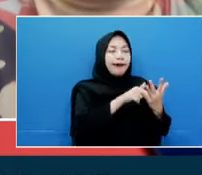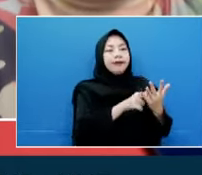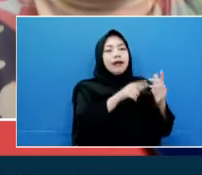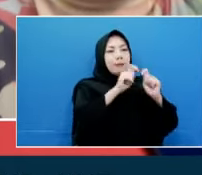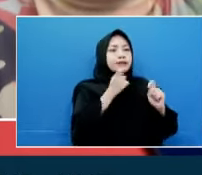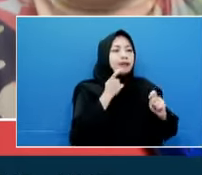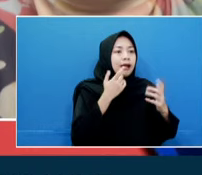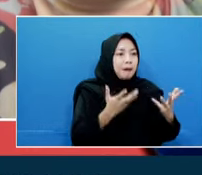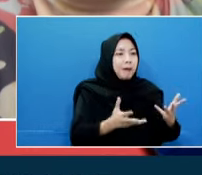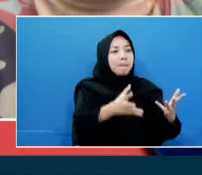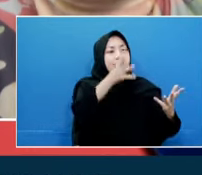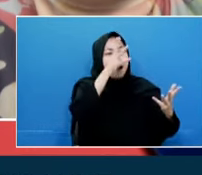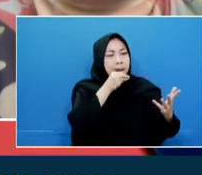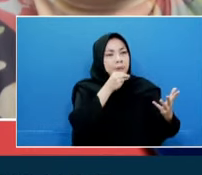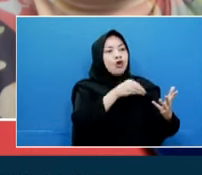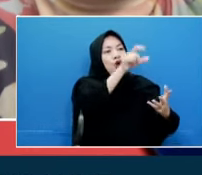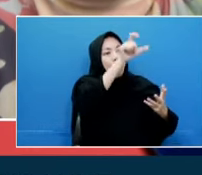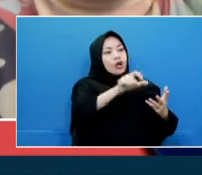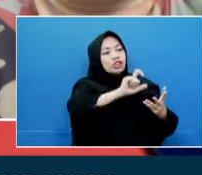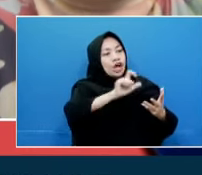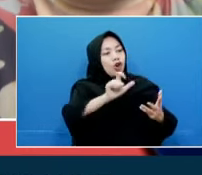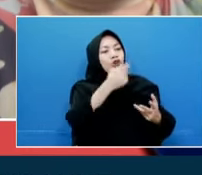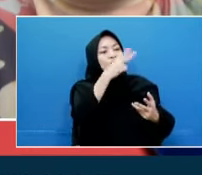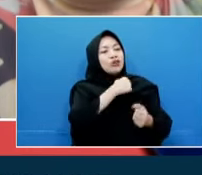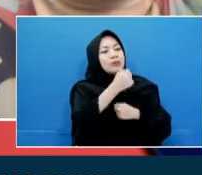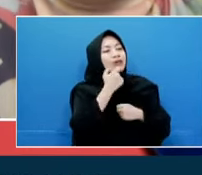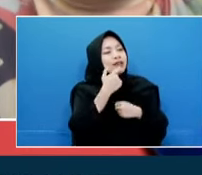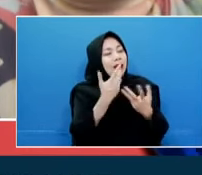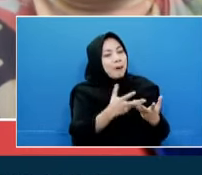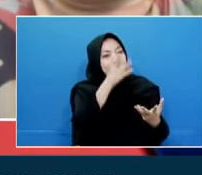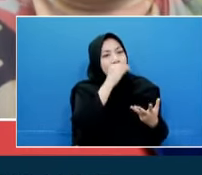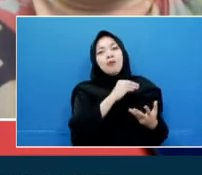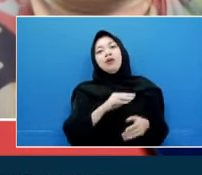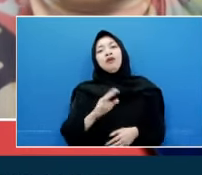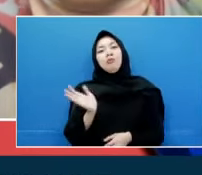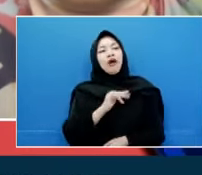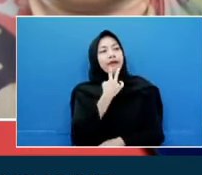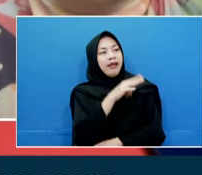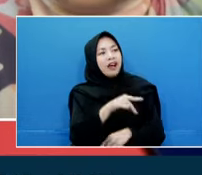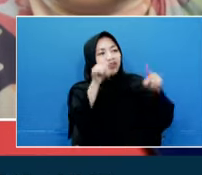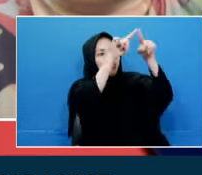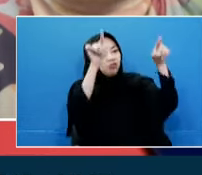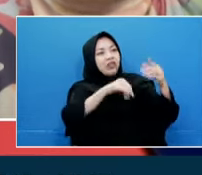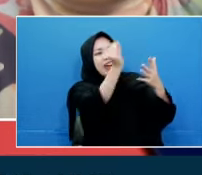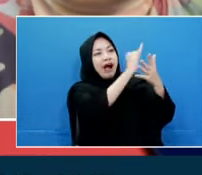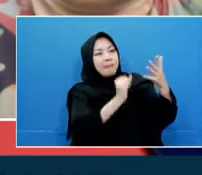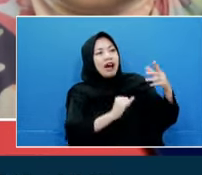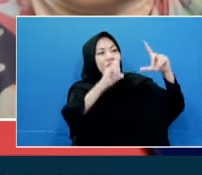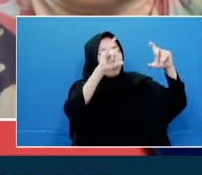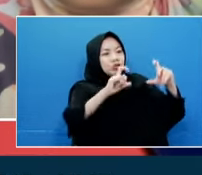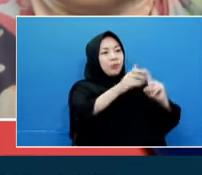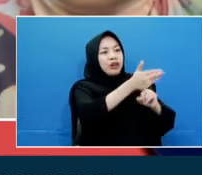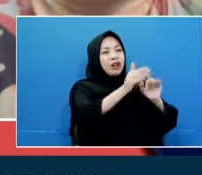dengan calon ini kemudian Apa sih visi misisinya misalnya ya bukan berarti kemudian dia hanya menampilkan gambar atau bendera